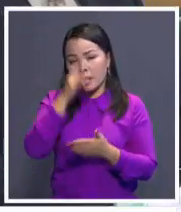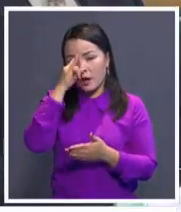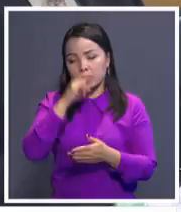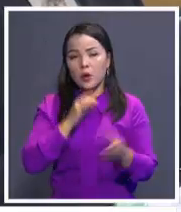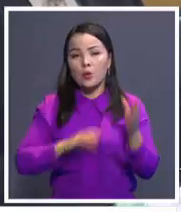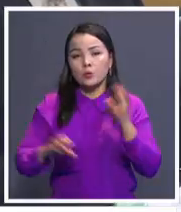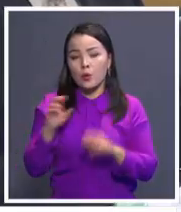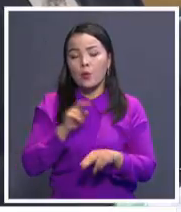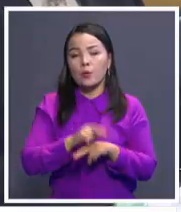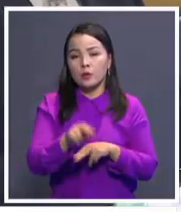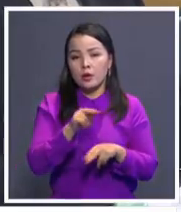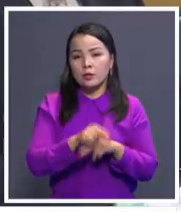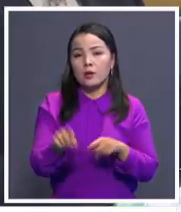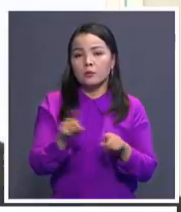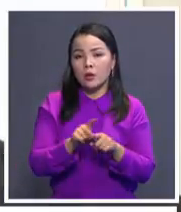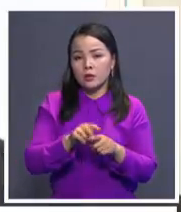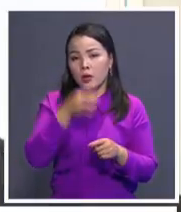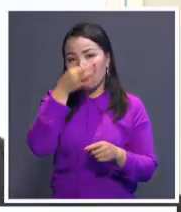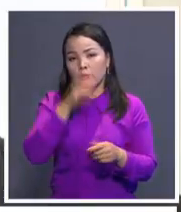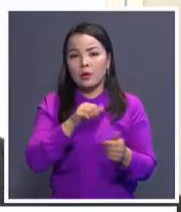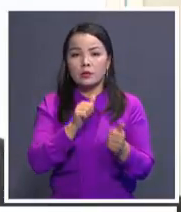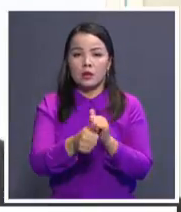өзара тәжірибе алмасуға құлшынып отыр.